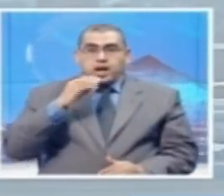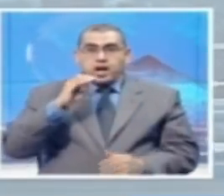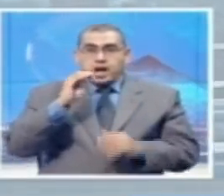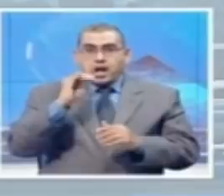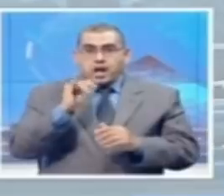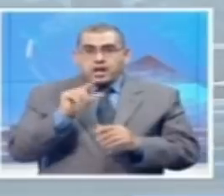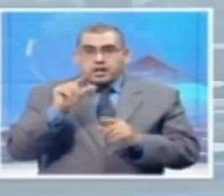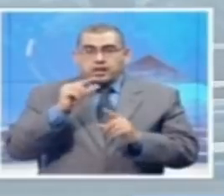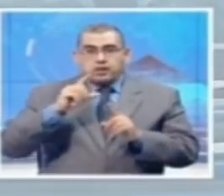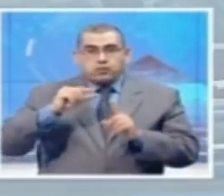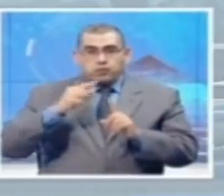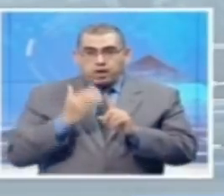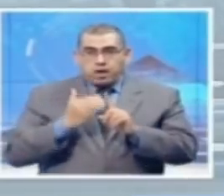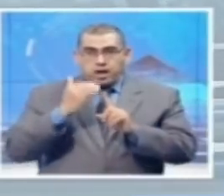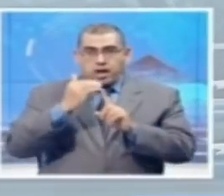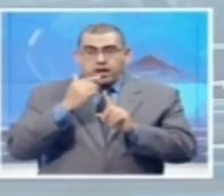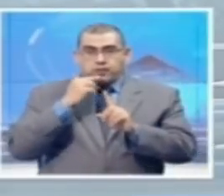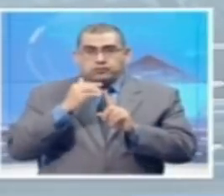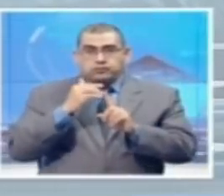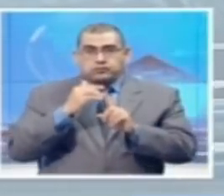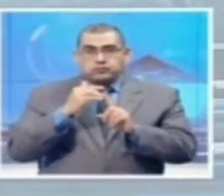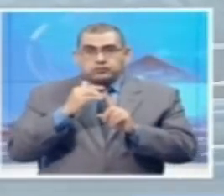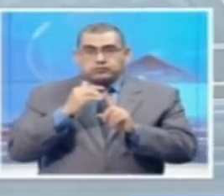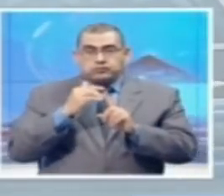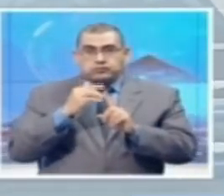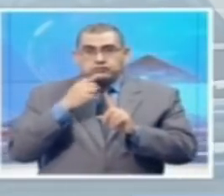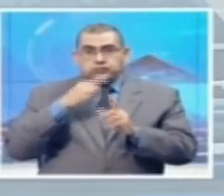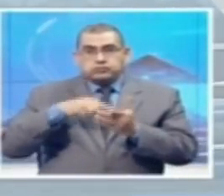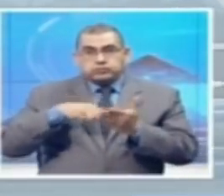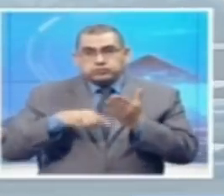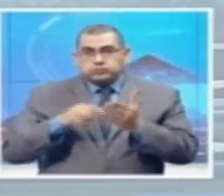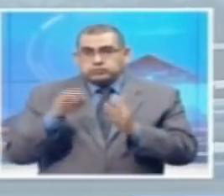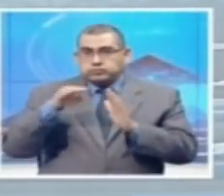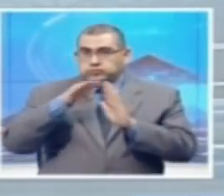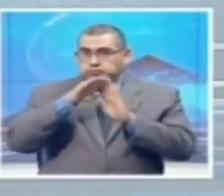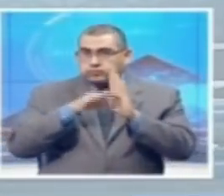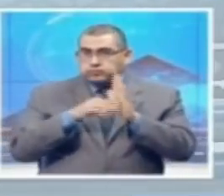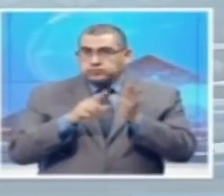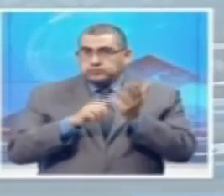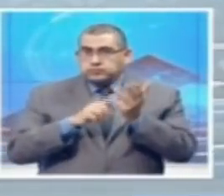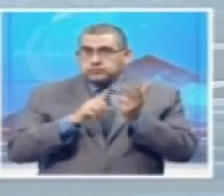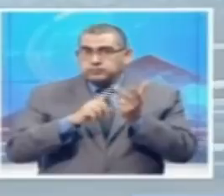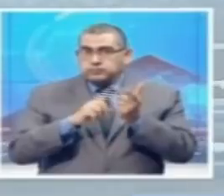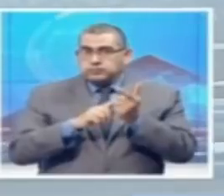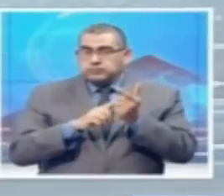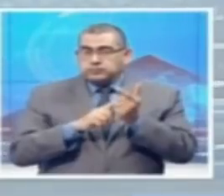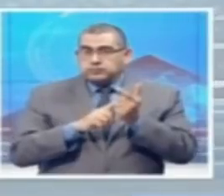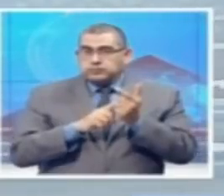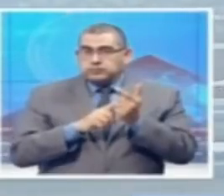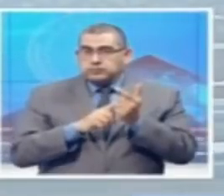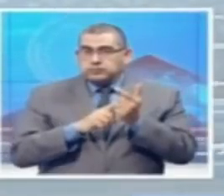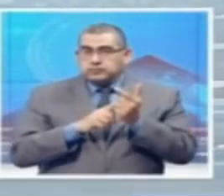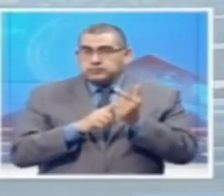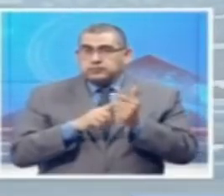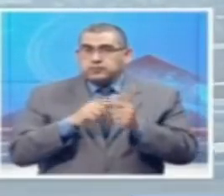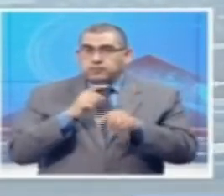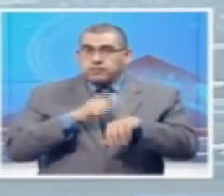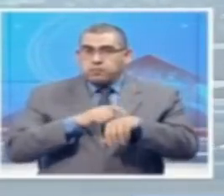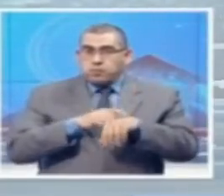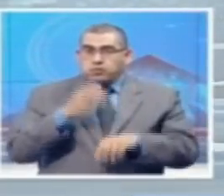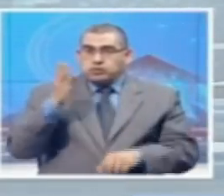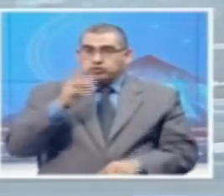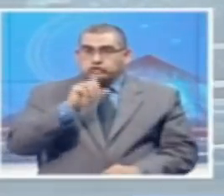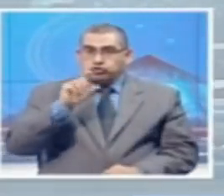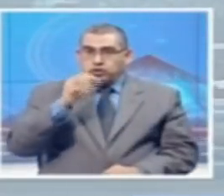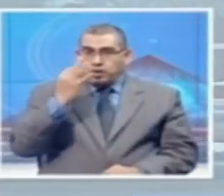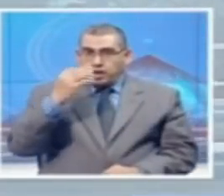فأعلى. والإجراءات احنا يمكن حددنا مواعيد خلال هذا الشهر